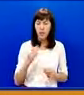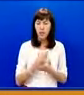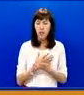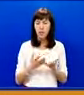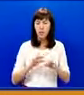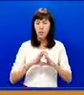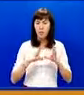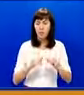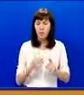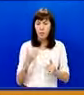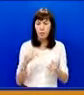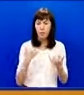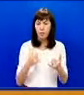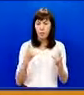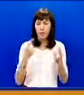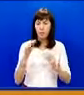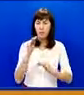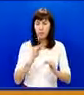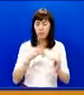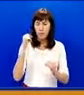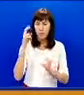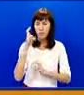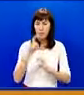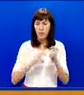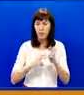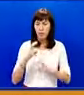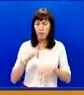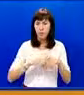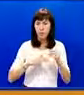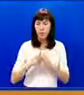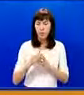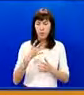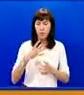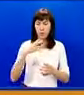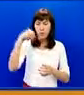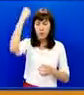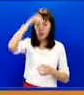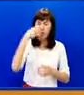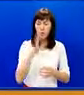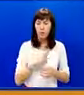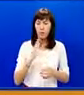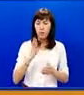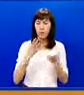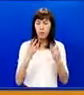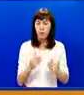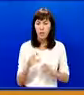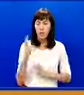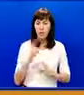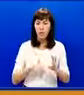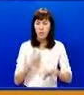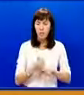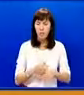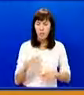көлемін арттырып, өзіне тән бренд қалыптастыра білген фабриканың құрылғанына небәрі 4 жыл болды. Алдағы күнде фабрика басшылығы